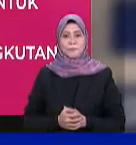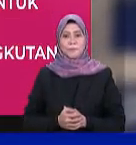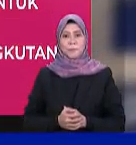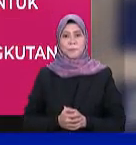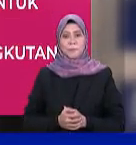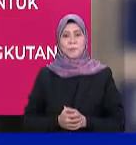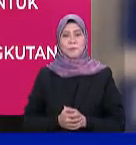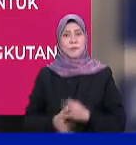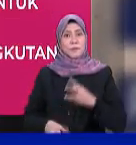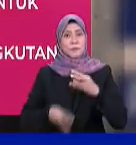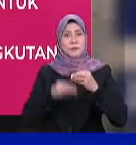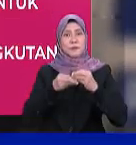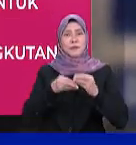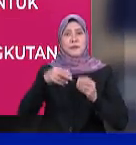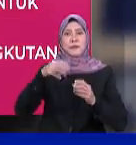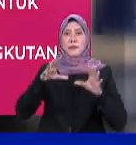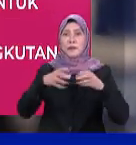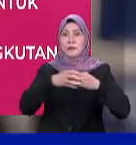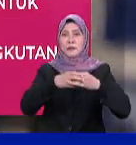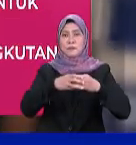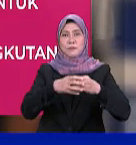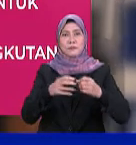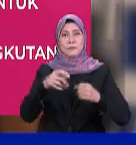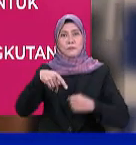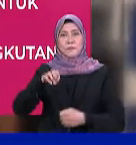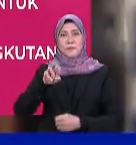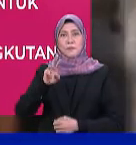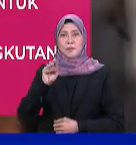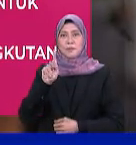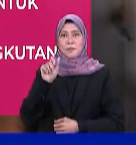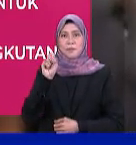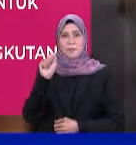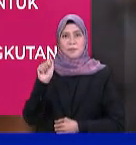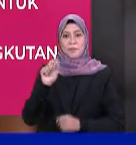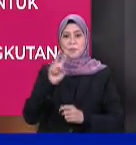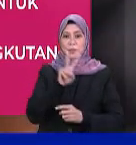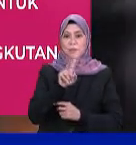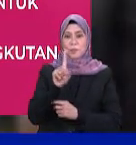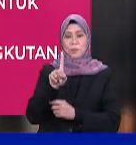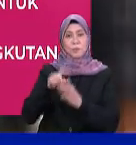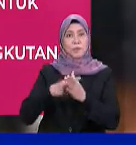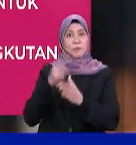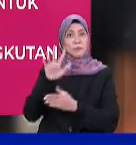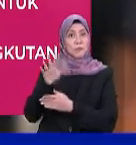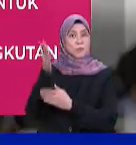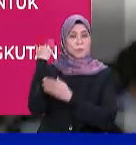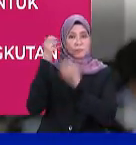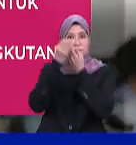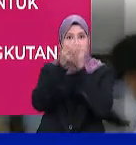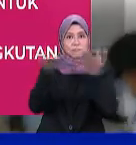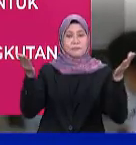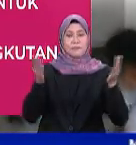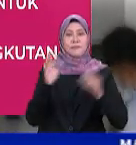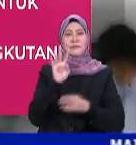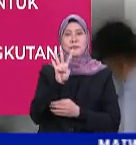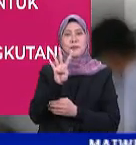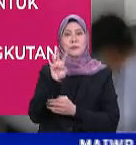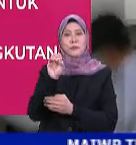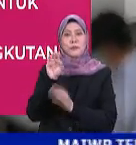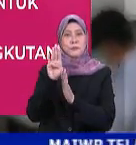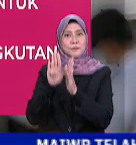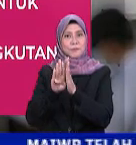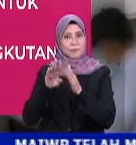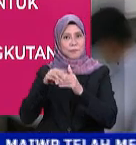Ini disusuli pakej pemerkasa tambahan yang diumumkan 31 Mei melibatkan peruntukan RM40